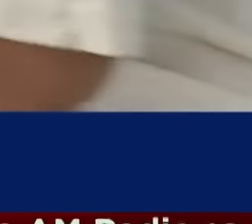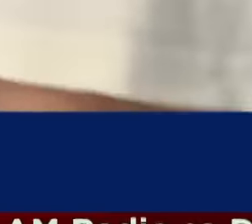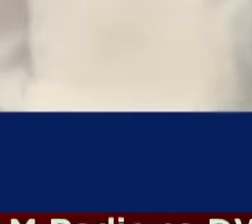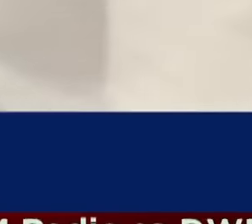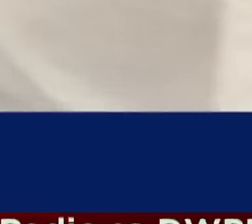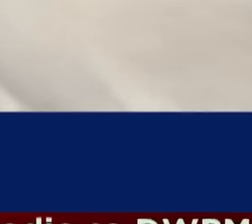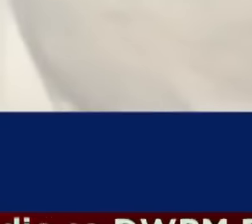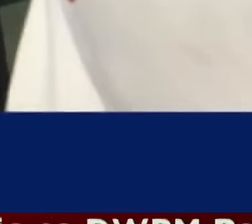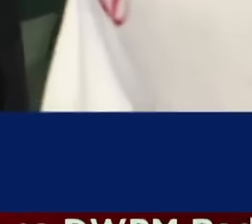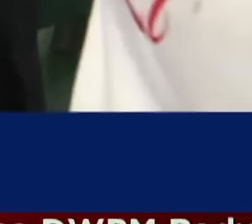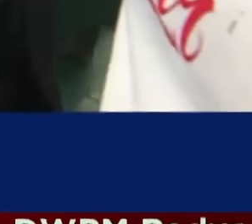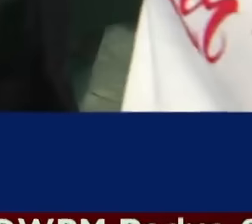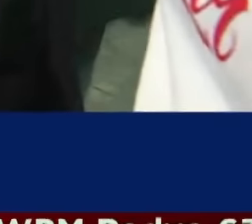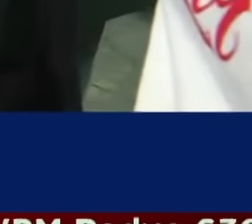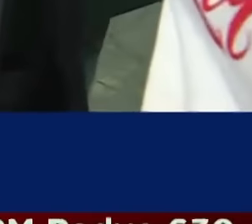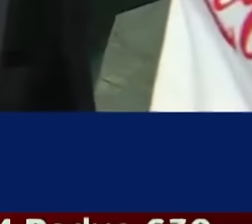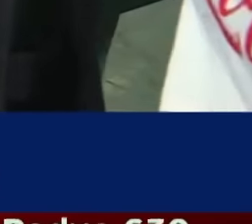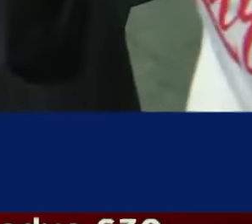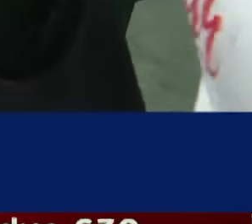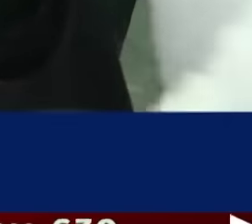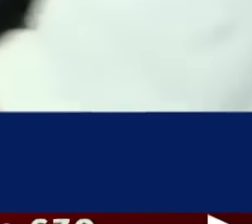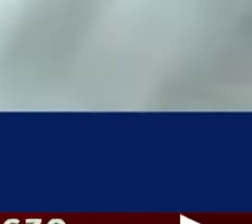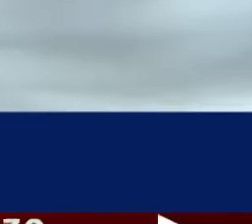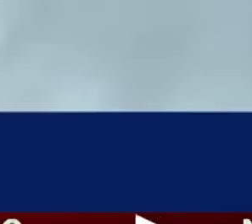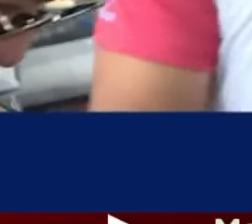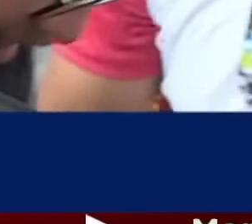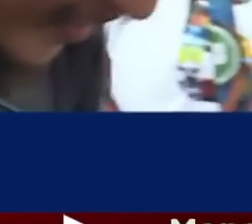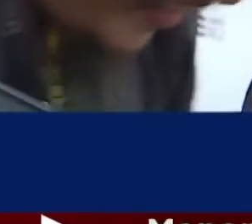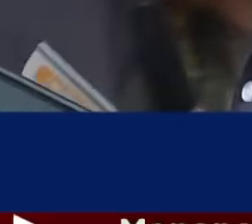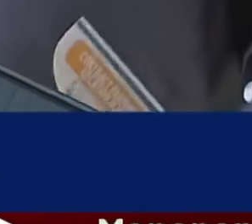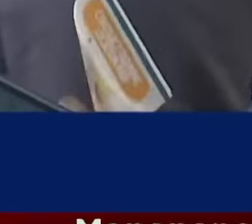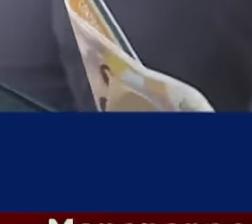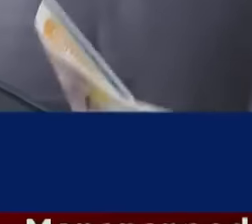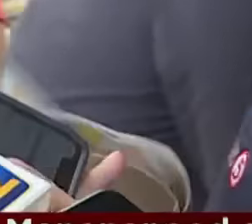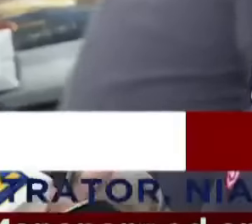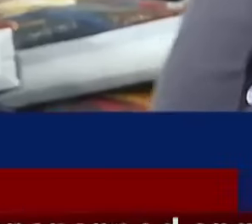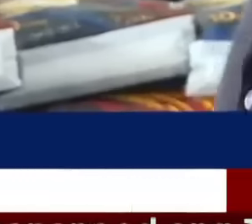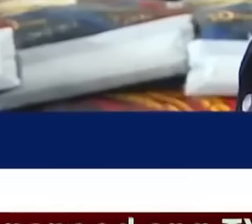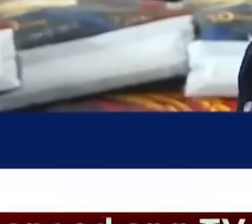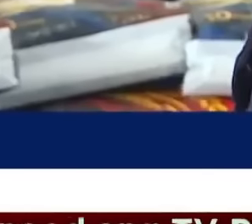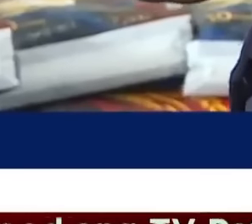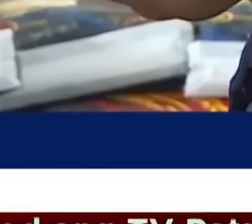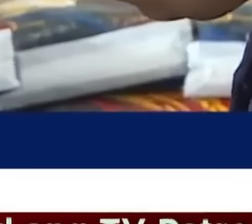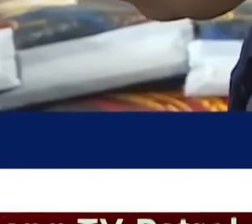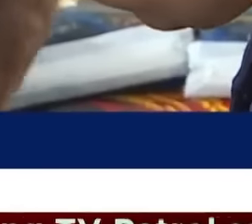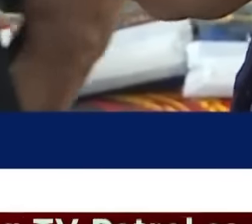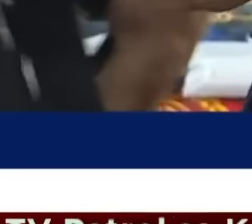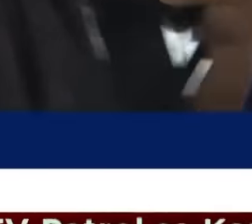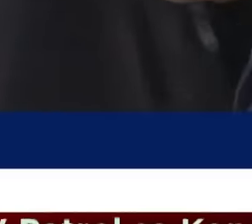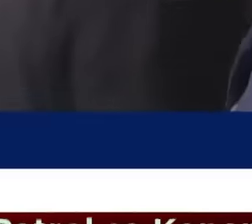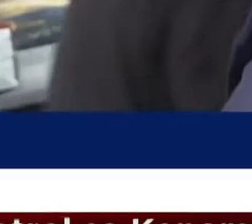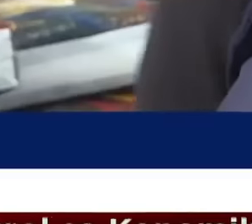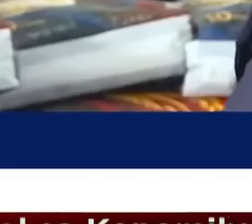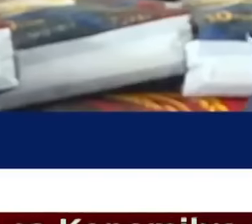ng 29 pesos per kilo. Meron kami bibigyan ng capital sa input, around 30,000 pesos. Ano? And